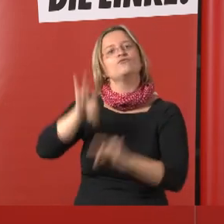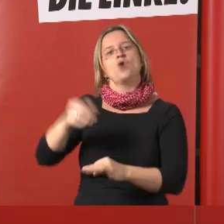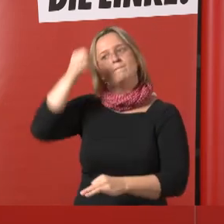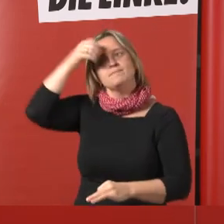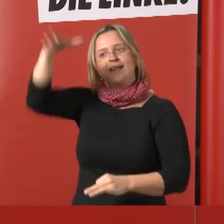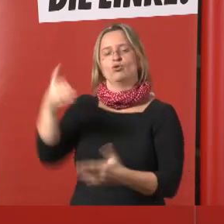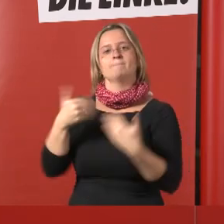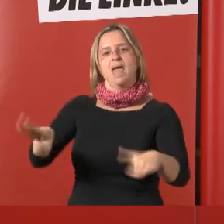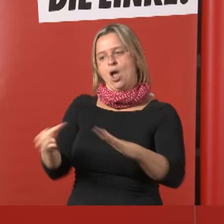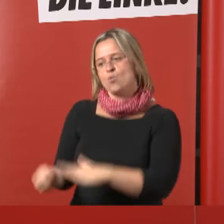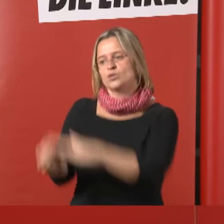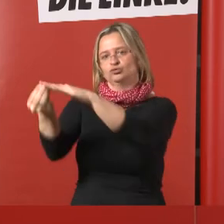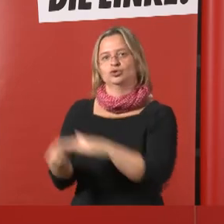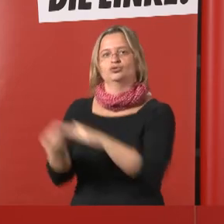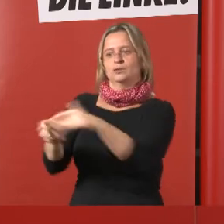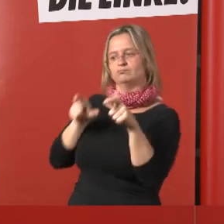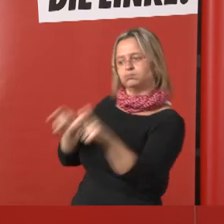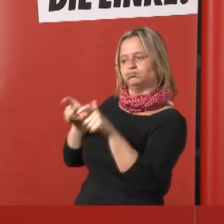zu erleichtern.